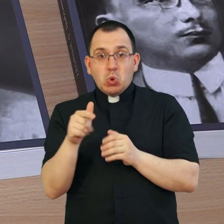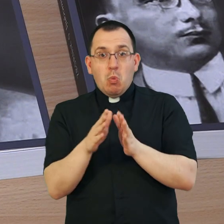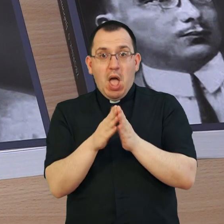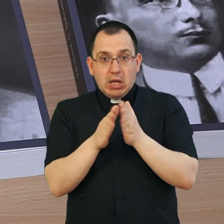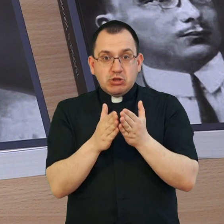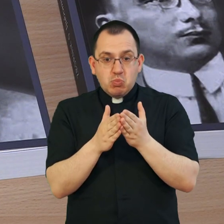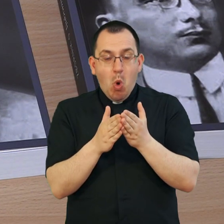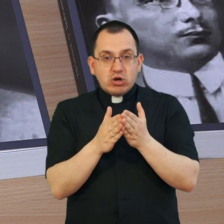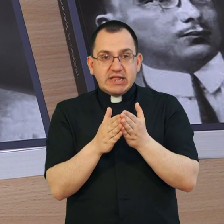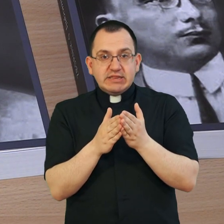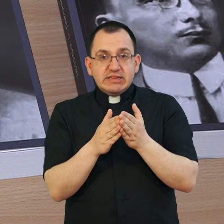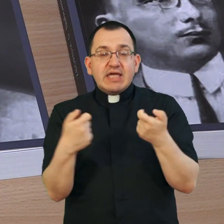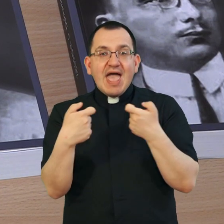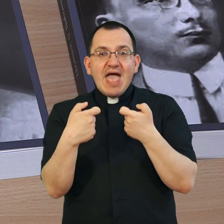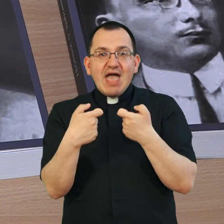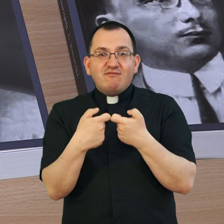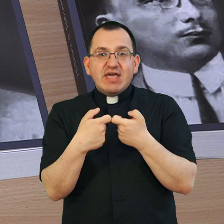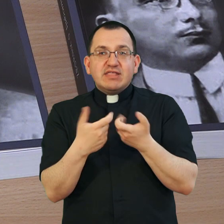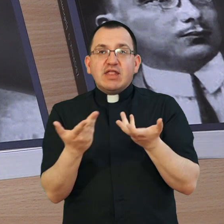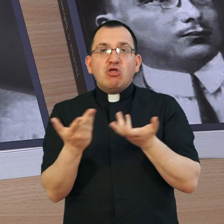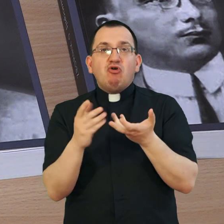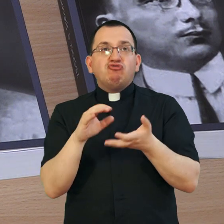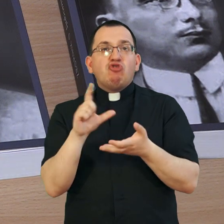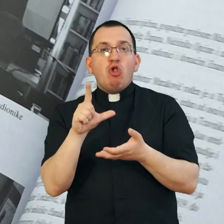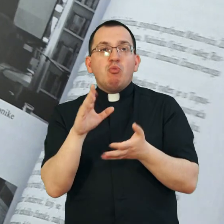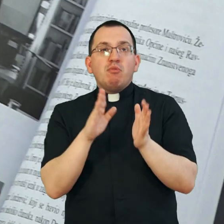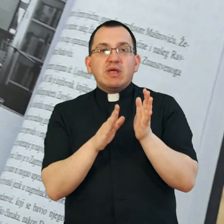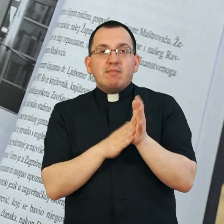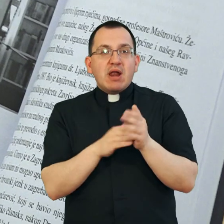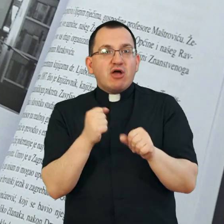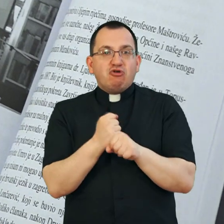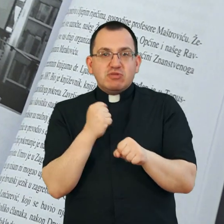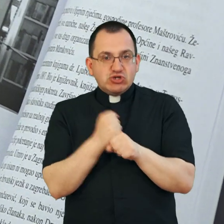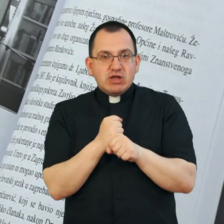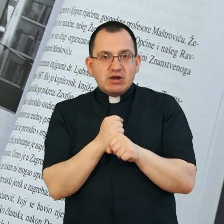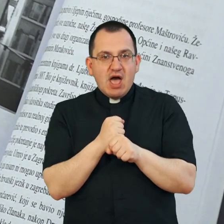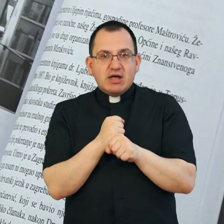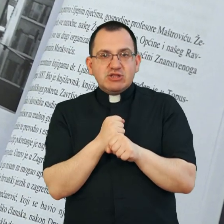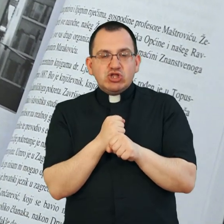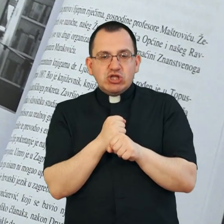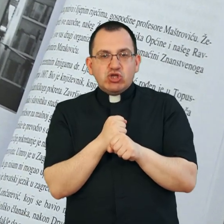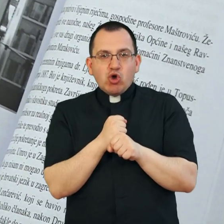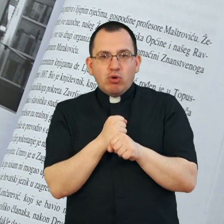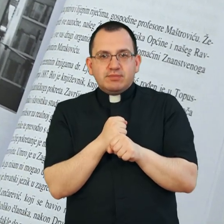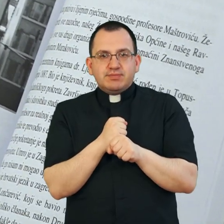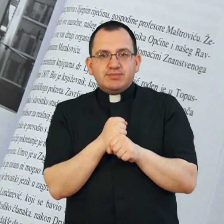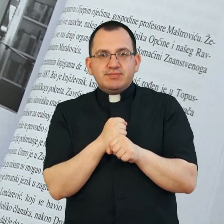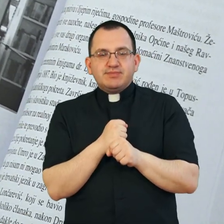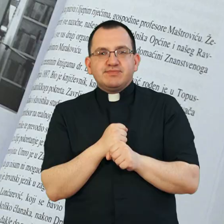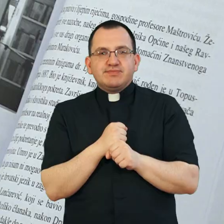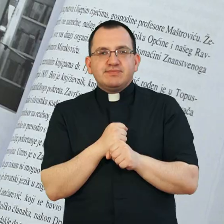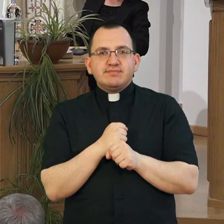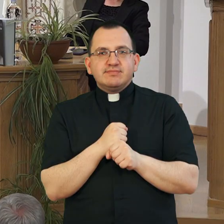znanstvenog skupa o Ljubomiru Marakoviću, istaknutom hrvatskom književnom, kazališnom i filmskom kritičaru i